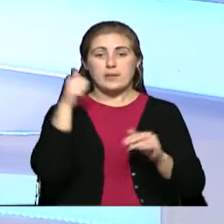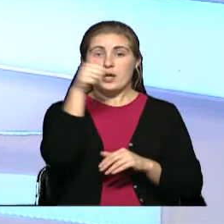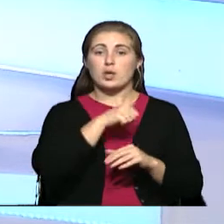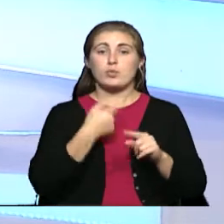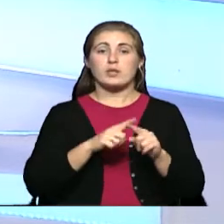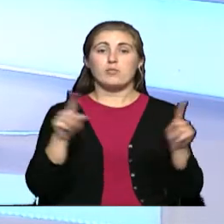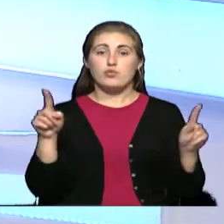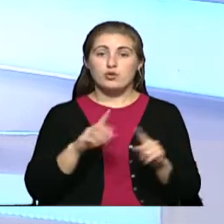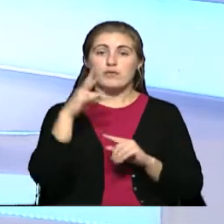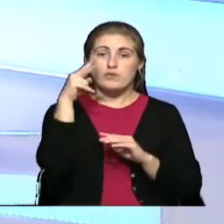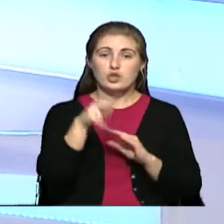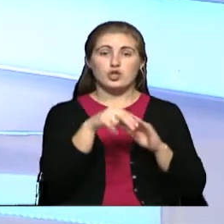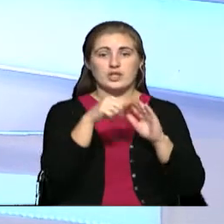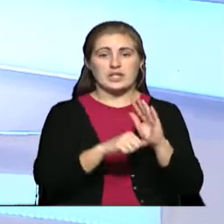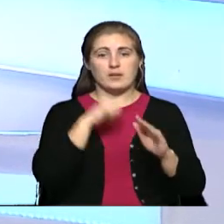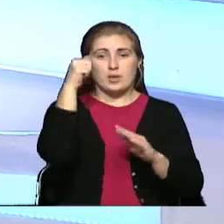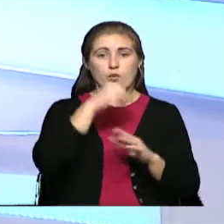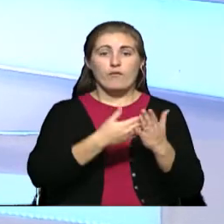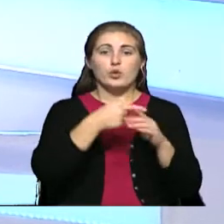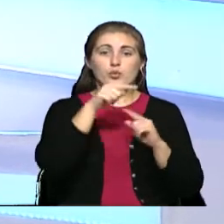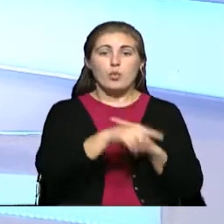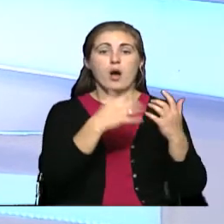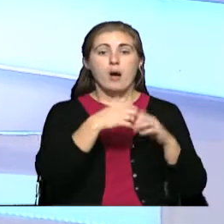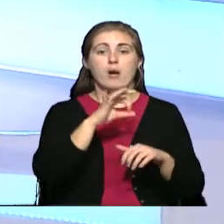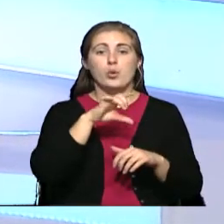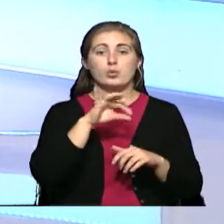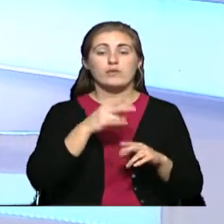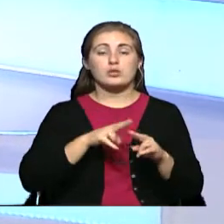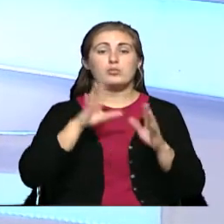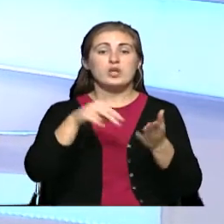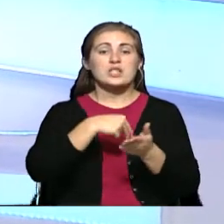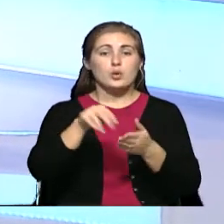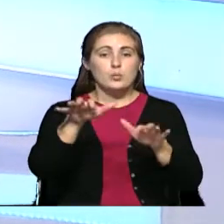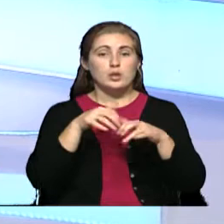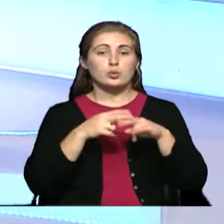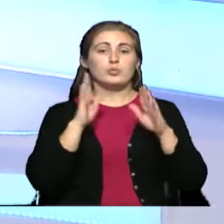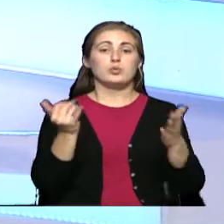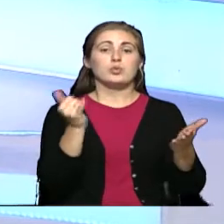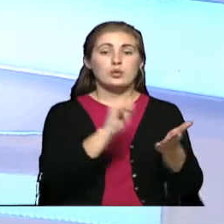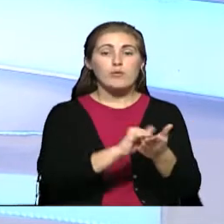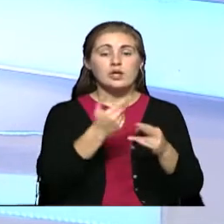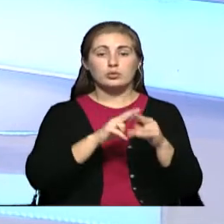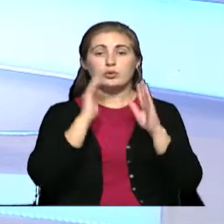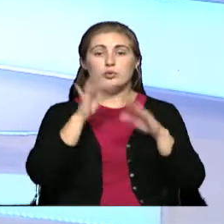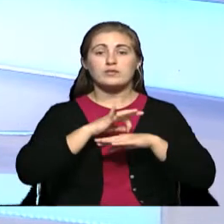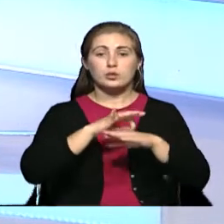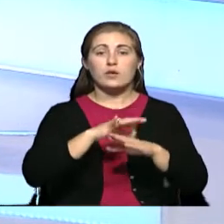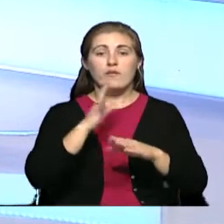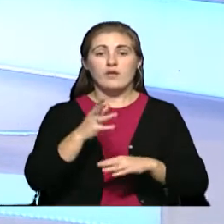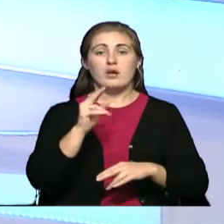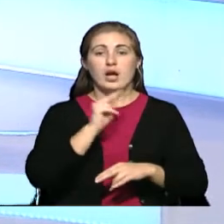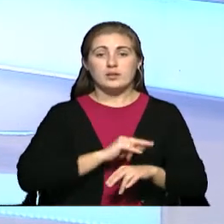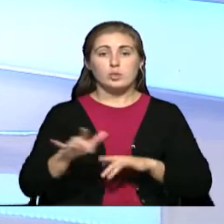что именно в 2016 году вот то оборудование, которое будет закуплено, которое будет установлено, которое будет введено в